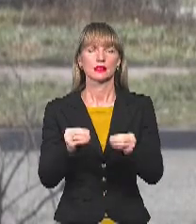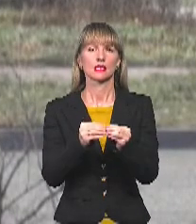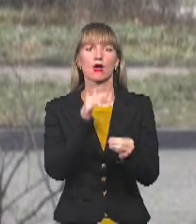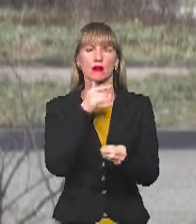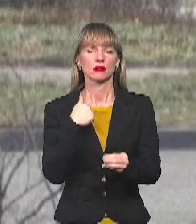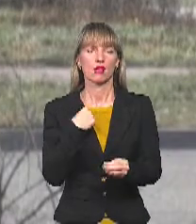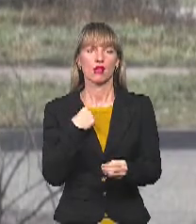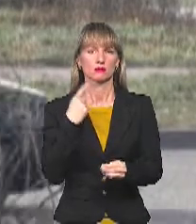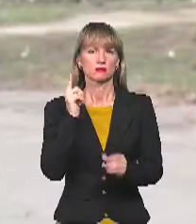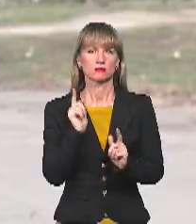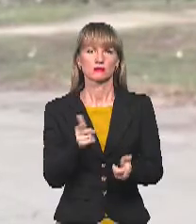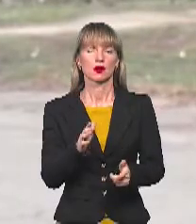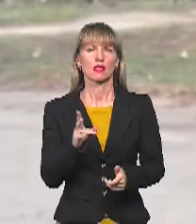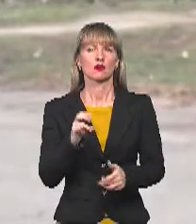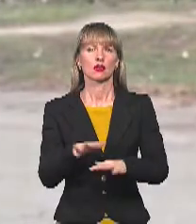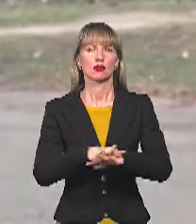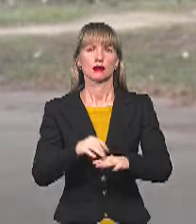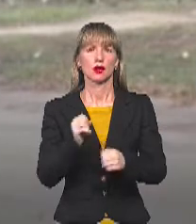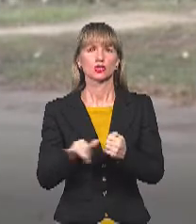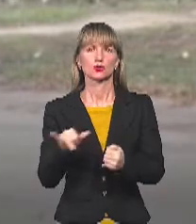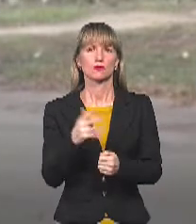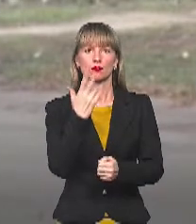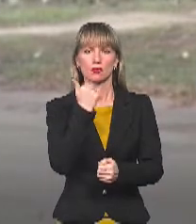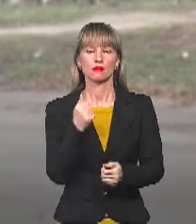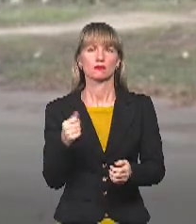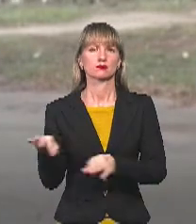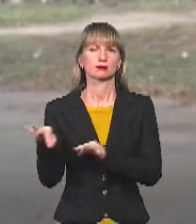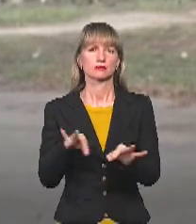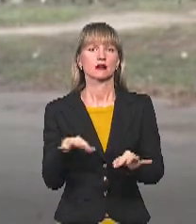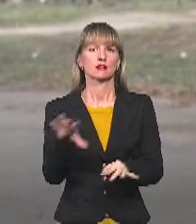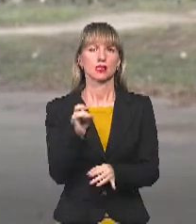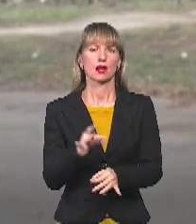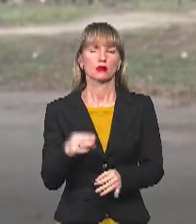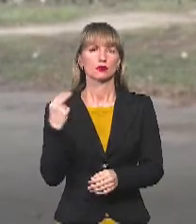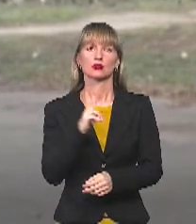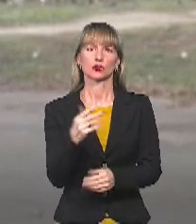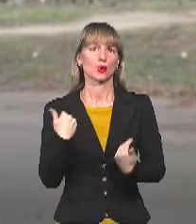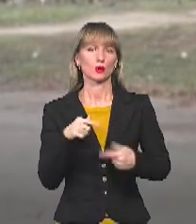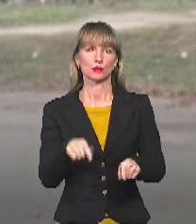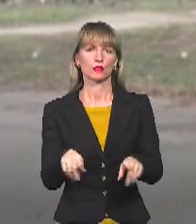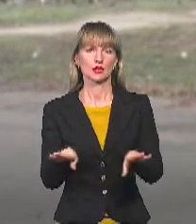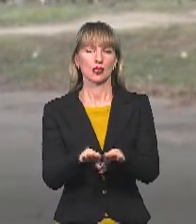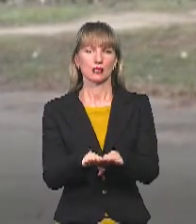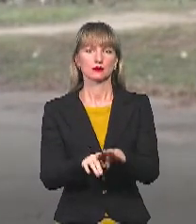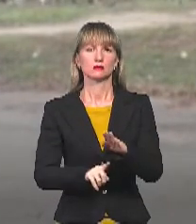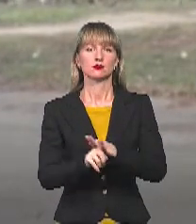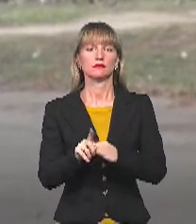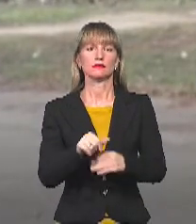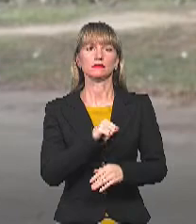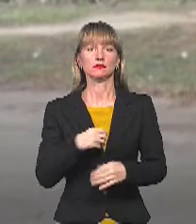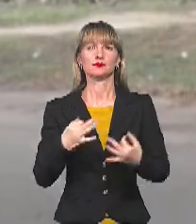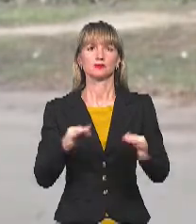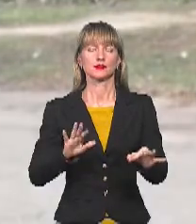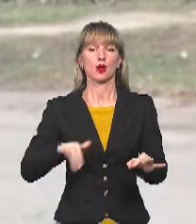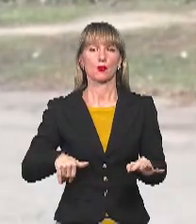сумніваюся. На ринок ходжу сюди щосуботи, всі звикли. Їздять з усіх районів Запоріжжя. Ніхто не хоче, щоб його закрили. Спочатку самі дозволяють, а